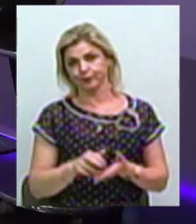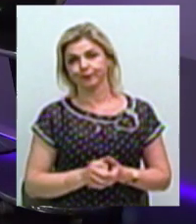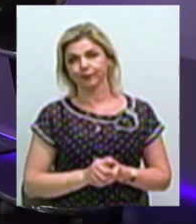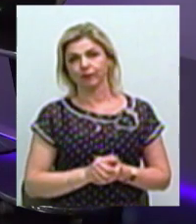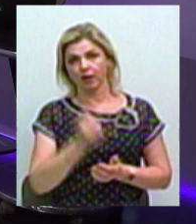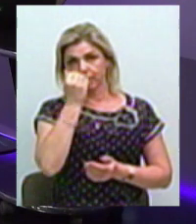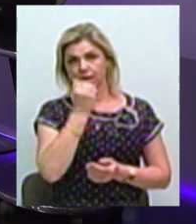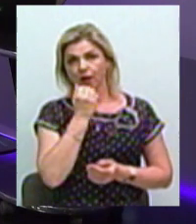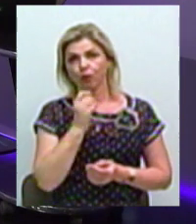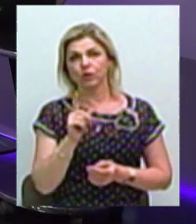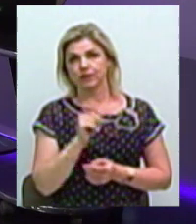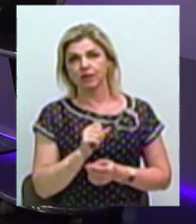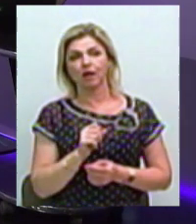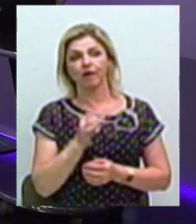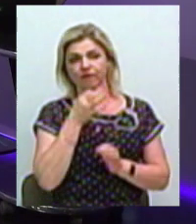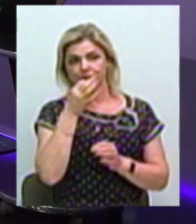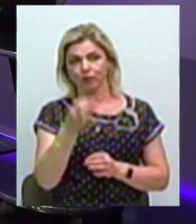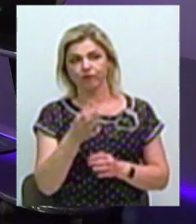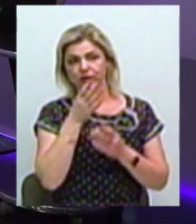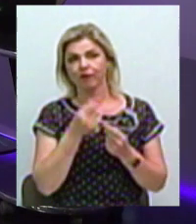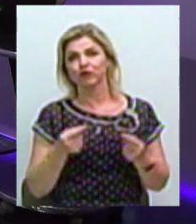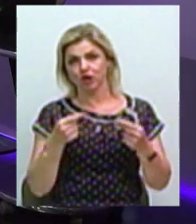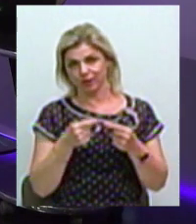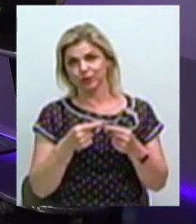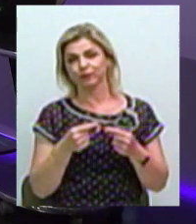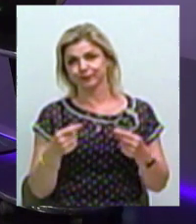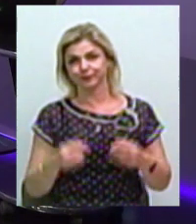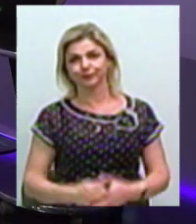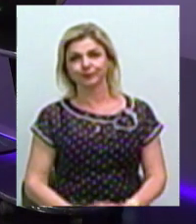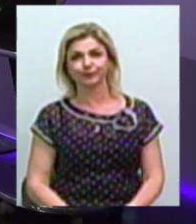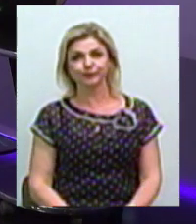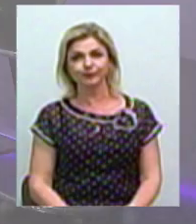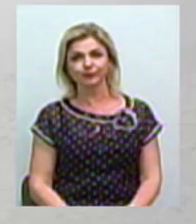Дякую вам за відповідь. Ви вклалися в час. Ще раз. Добре.